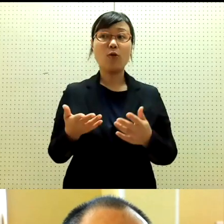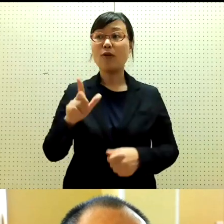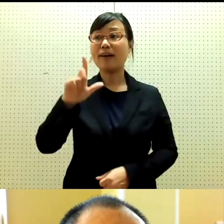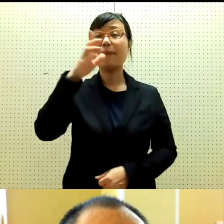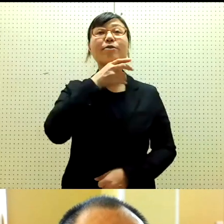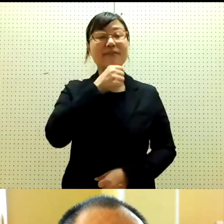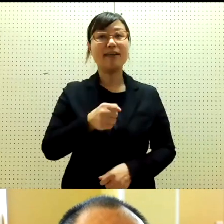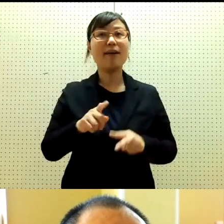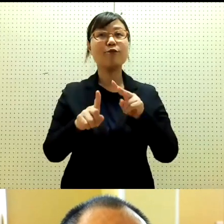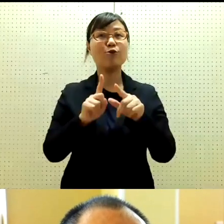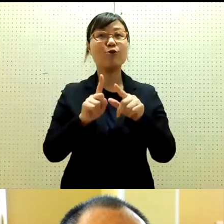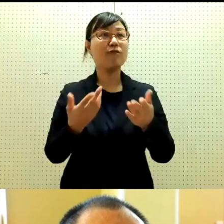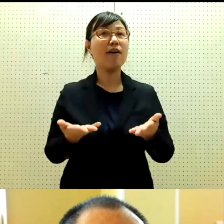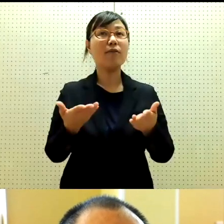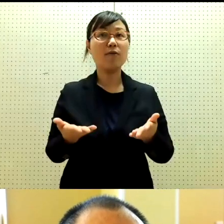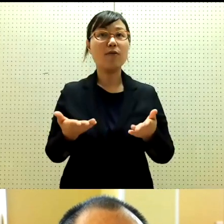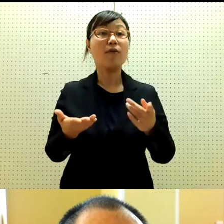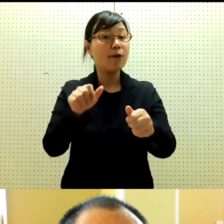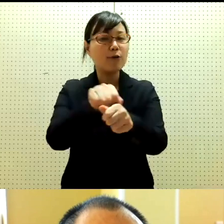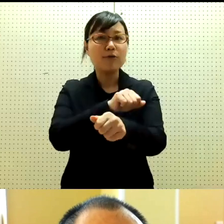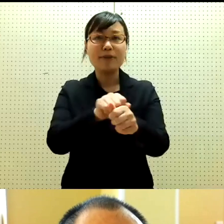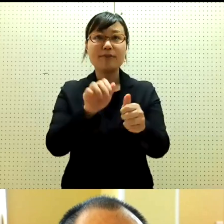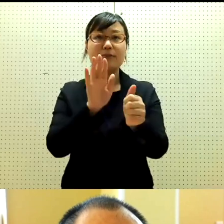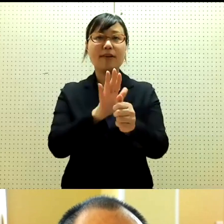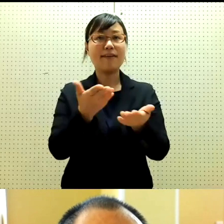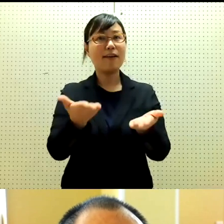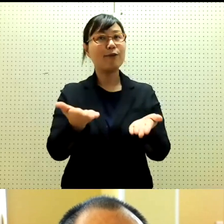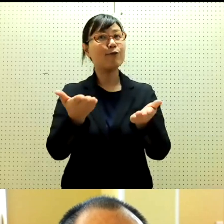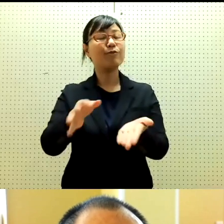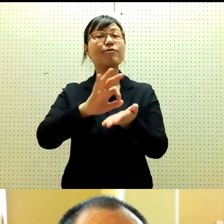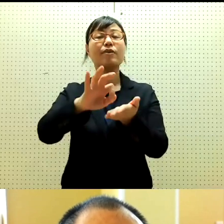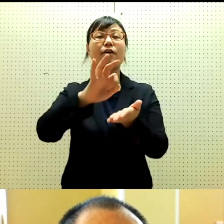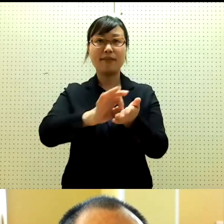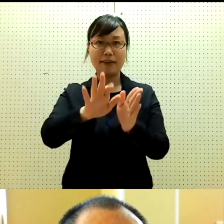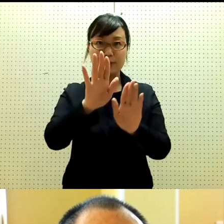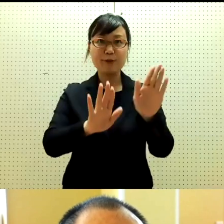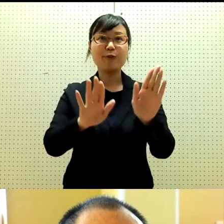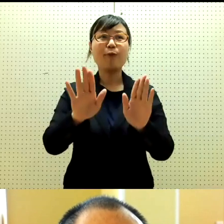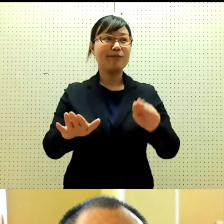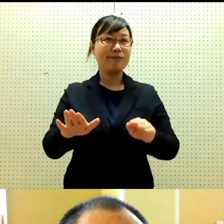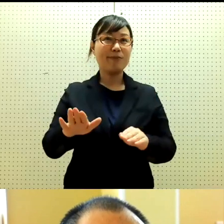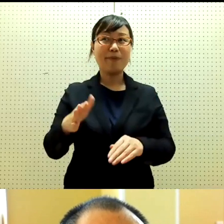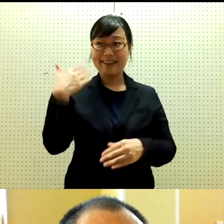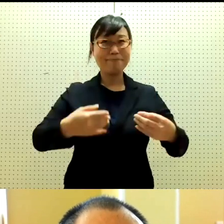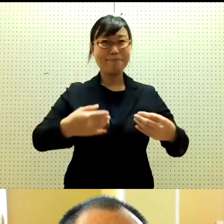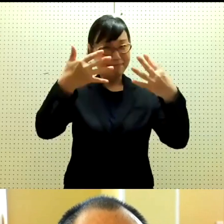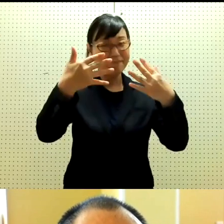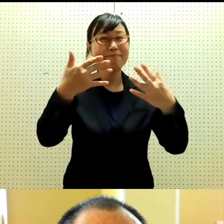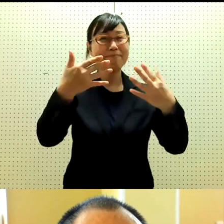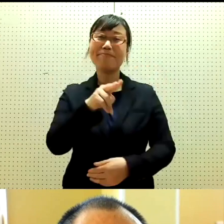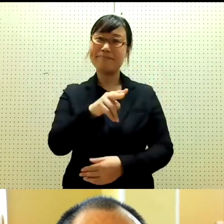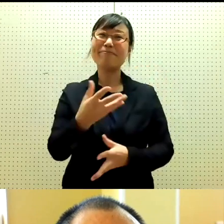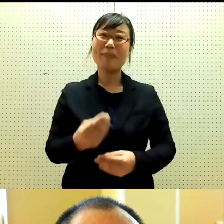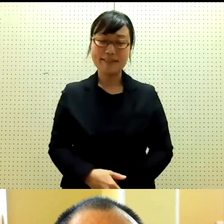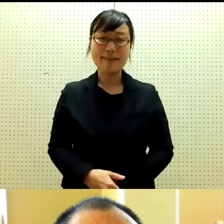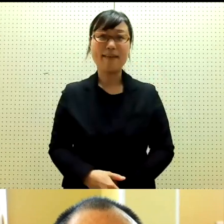さんで、まあ、特に特別支援学級の中でお使いになっているケースをご覧いただいたと思うんですけれども、この中